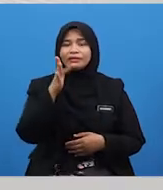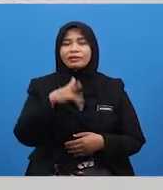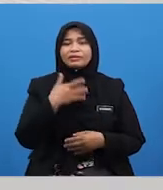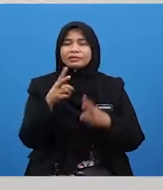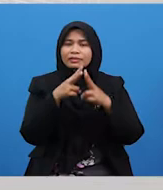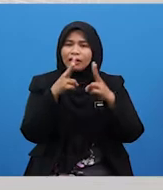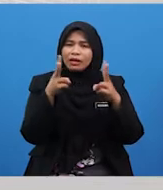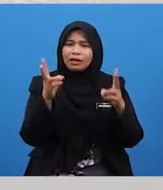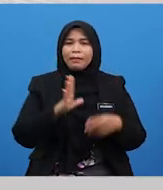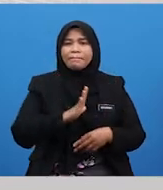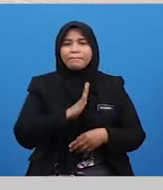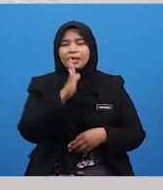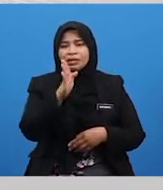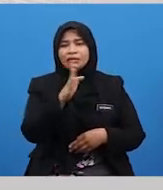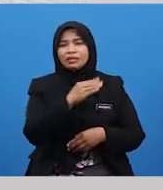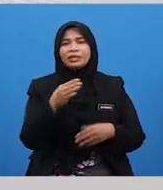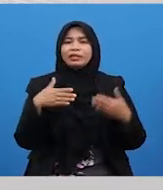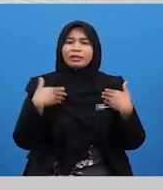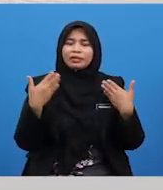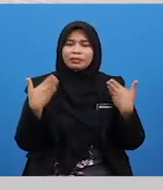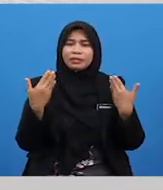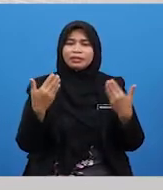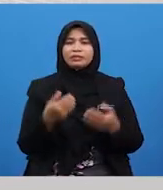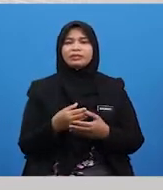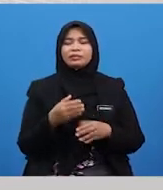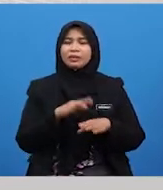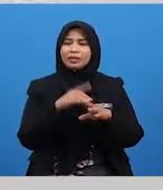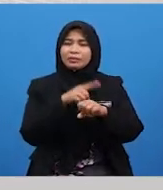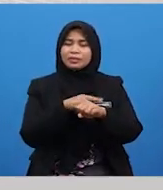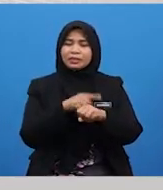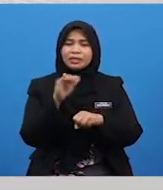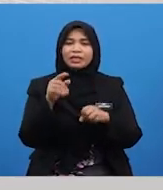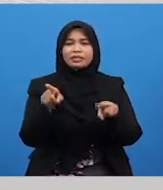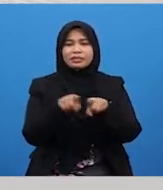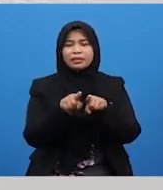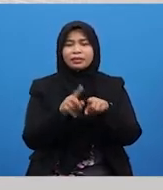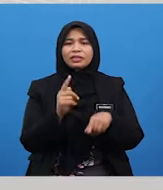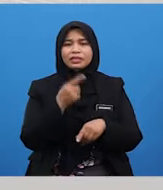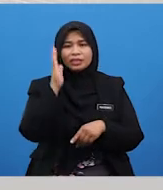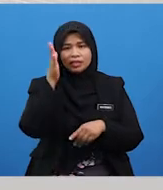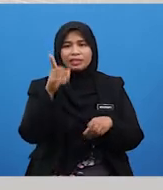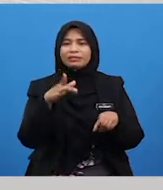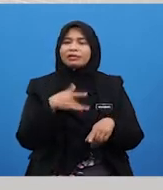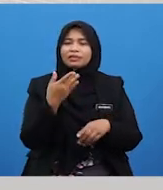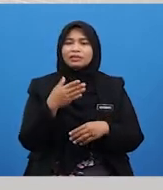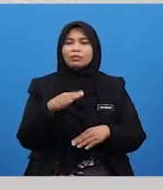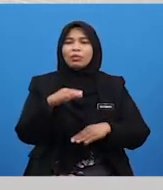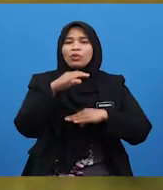berasa sangat bangga dan gembira. Pada masa yang sama, kita akan berasa puas